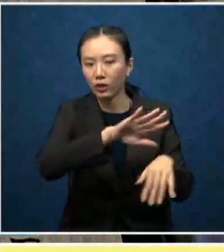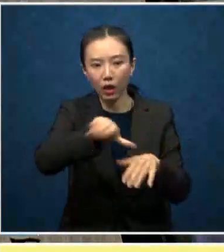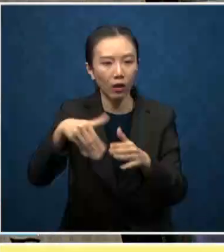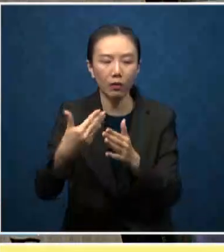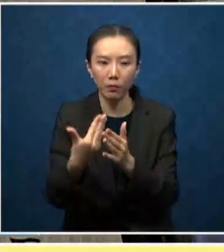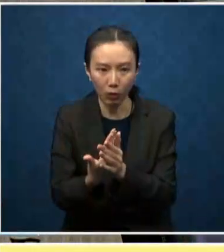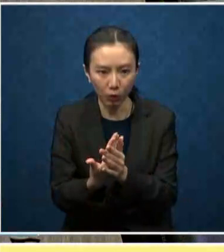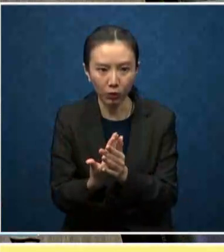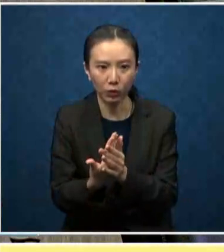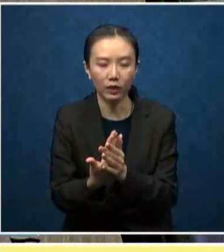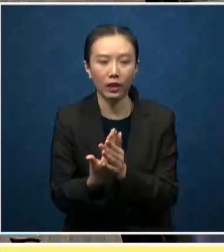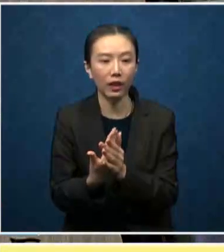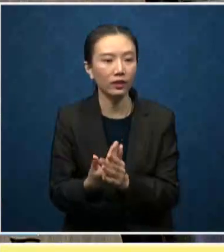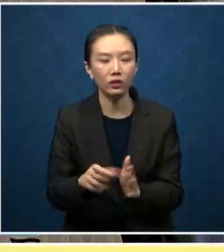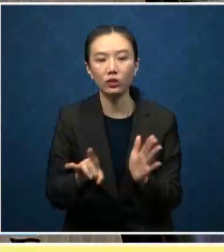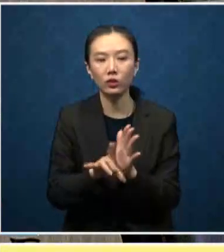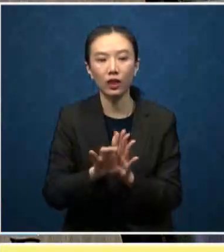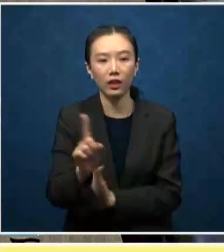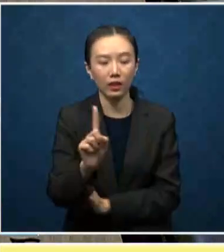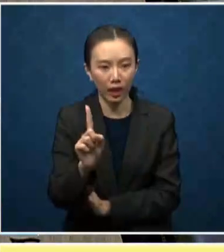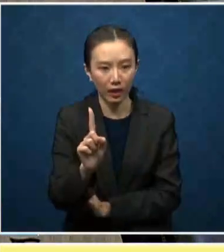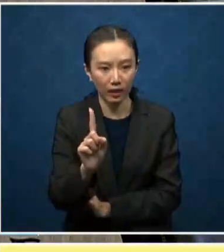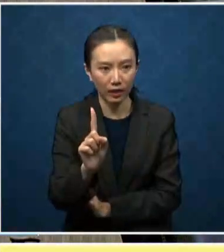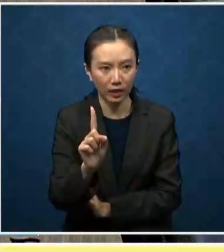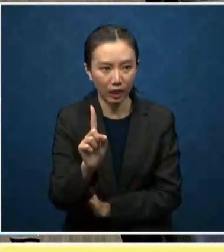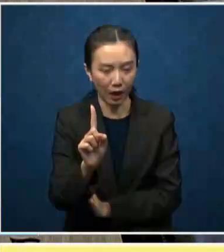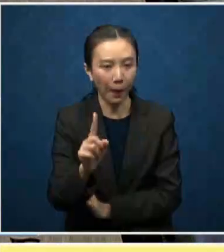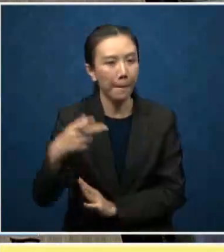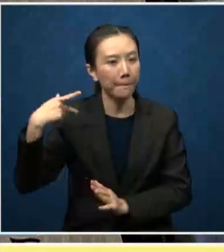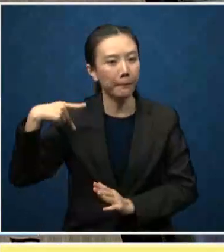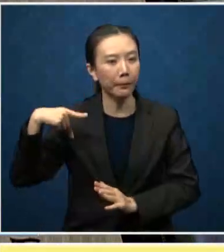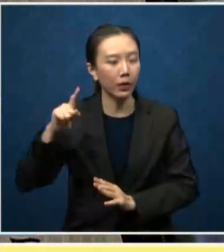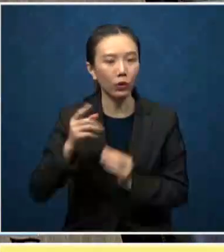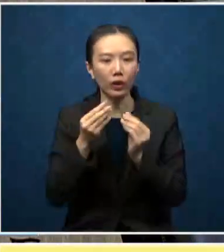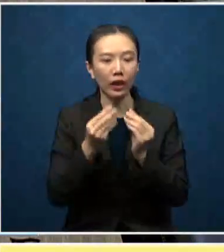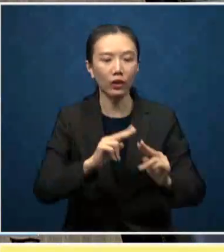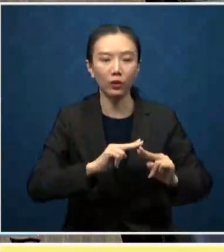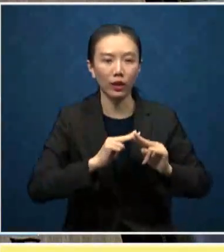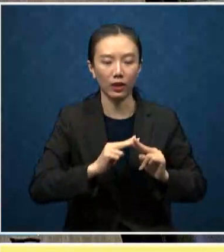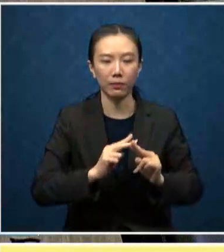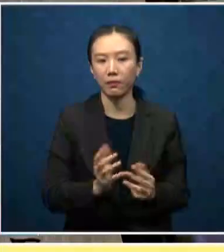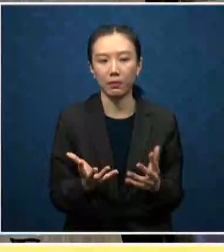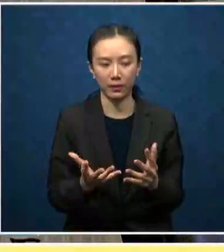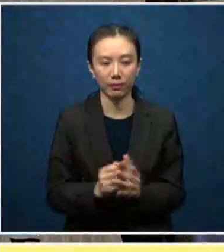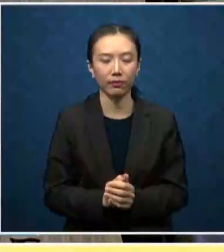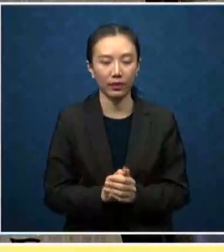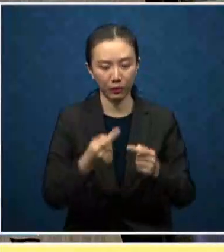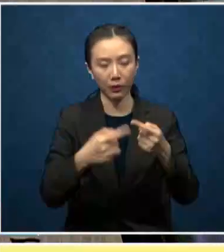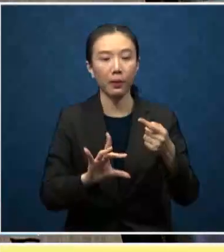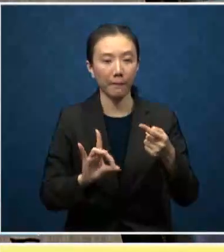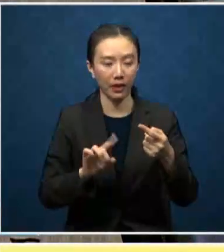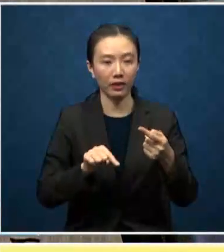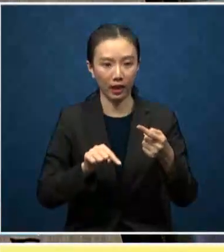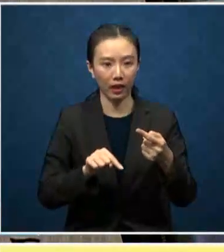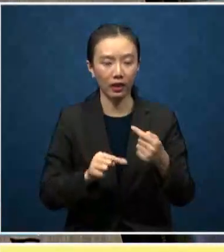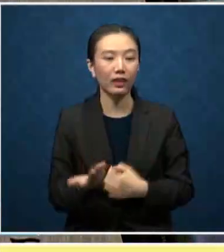หลักฉันทามติและสุดท้ายหลักปราศจากผลประโยชน์ทับซ้อนเมื่อครั้งที่รายงานฉบับ